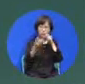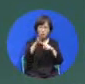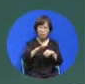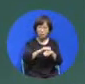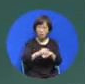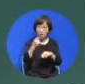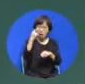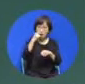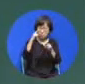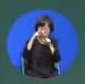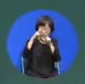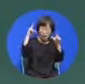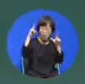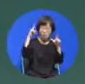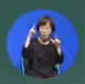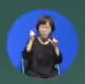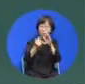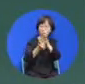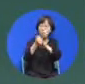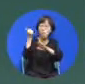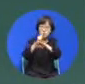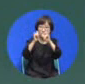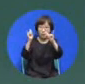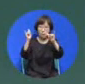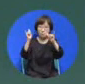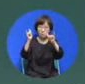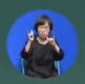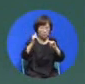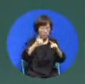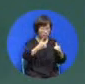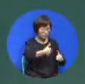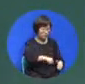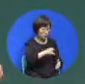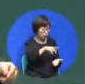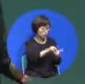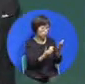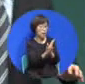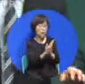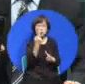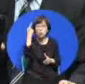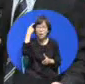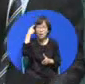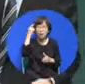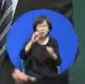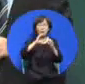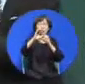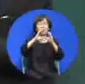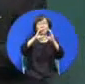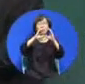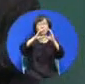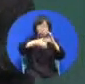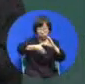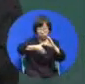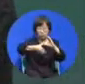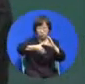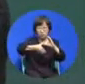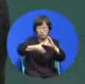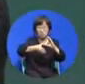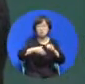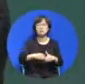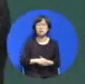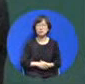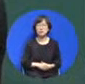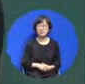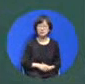왜 그런가니까 소통이 끊어지니까요. And if you look at very successful people and then their children are falling into failure, one of the reasons is because there's